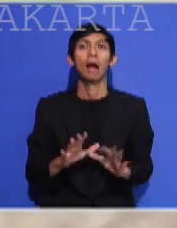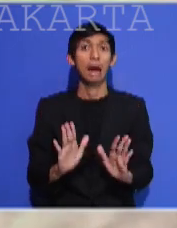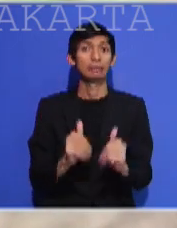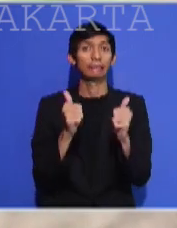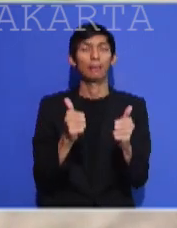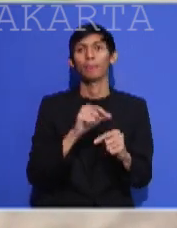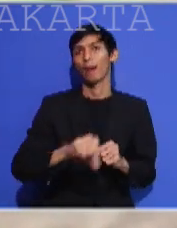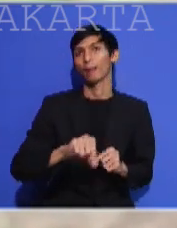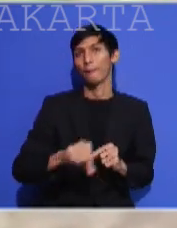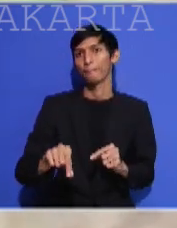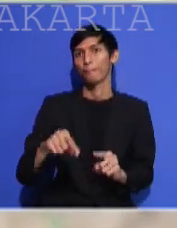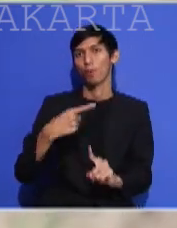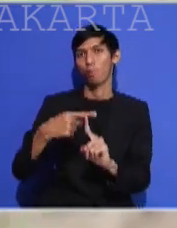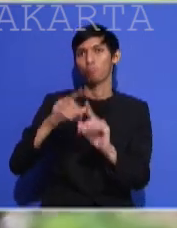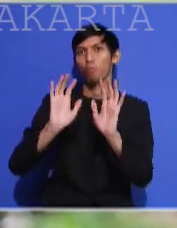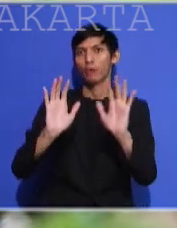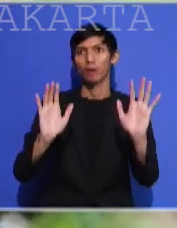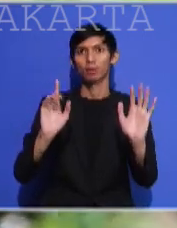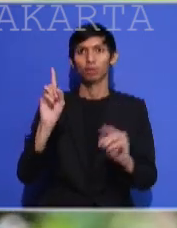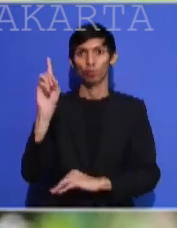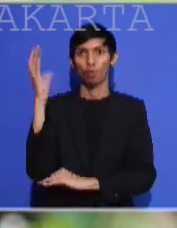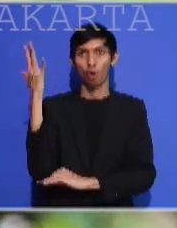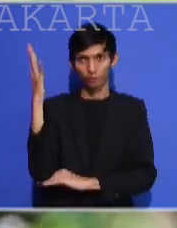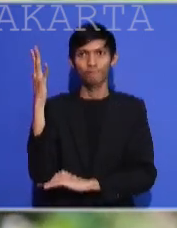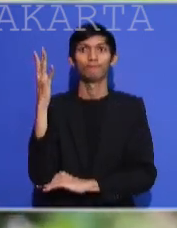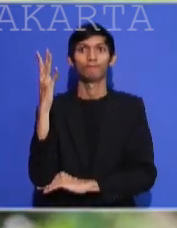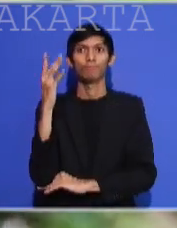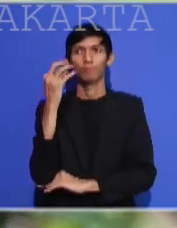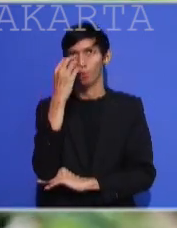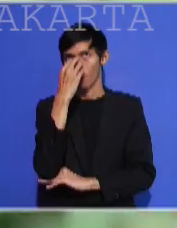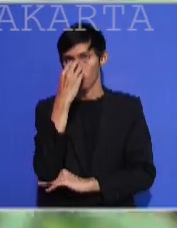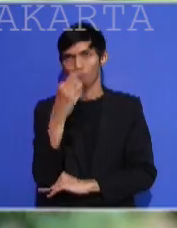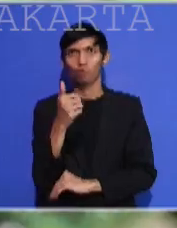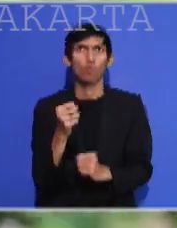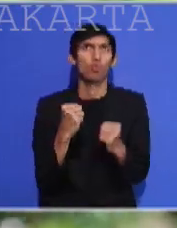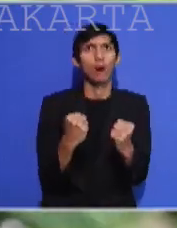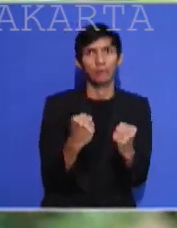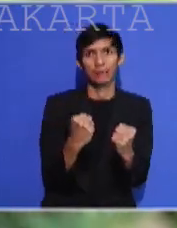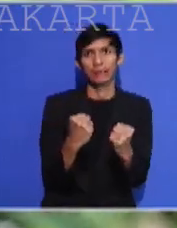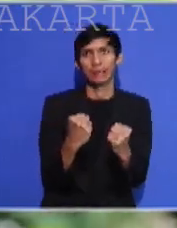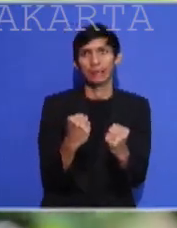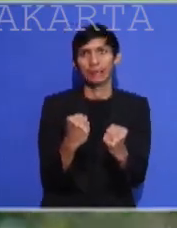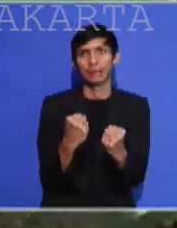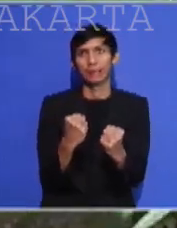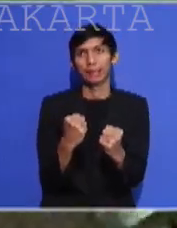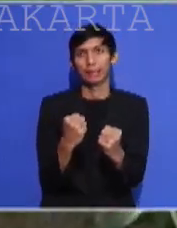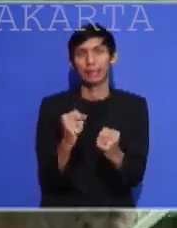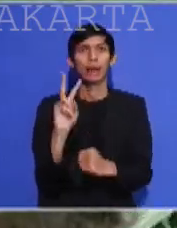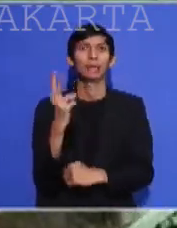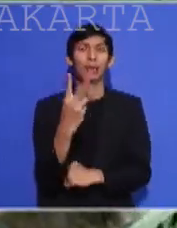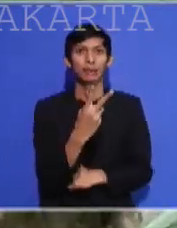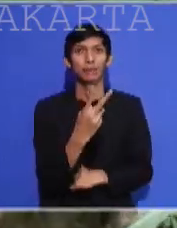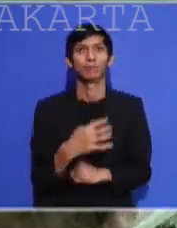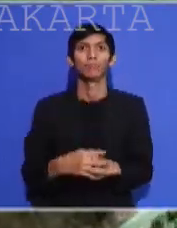ingkang langkung kathah ing setunggaling wit, taneman tomat kapetang kiat ngajengi kawontenan hawa ingkang asring boten tinamtu.